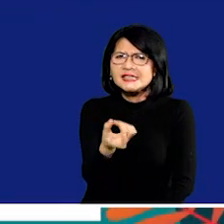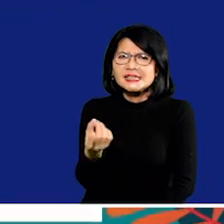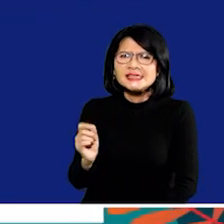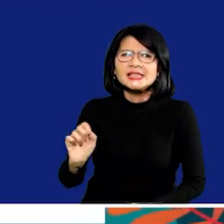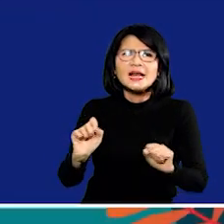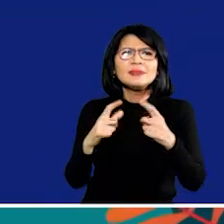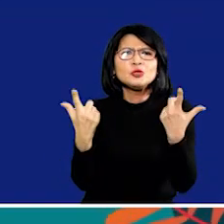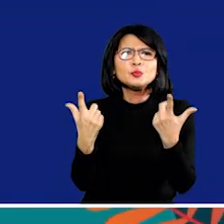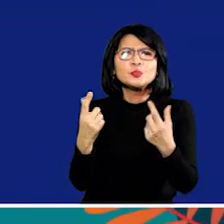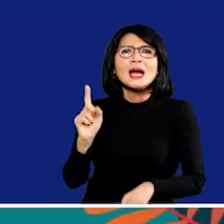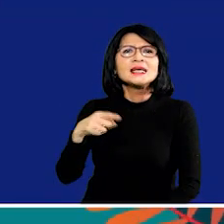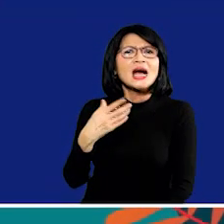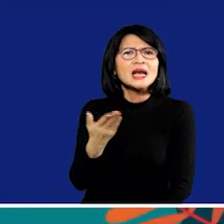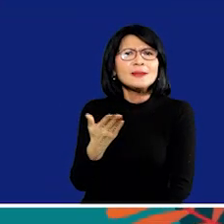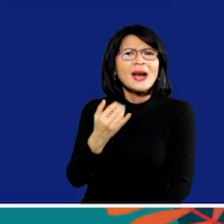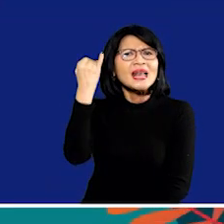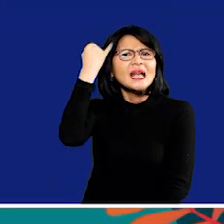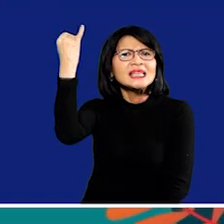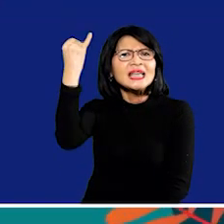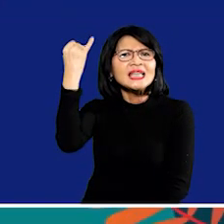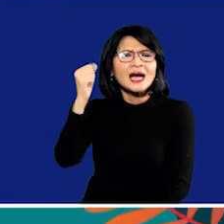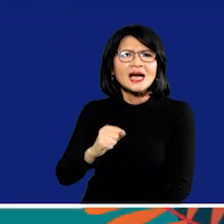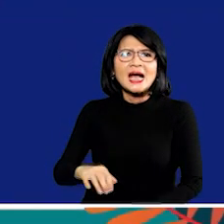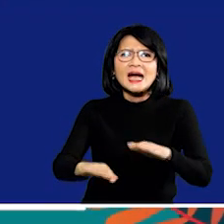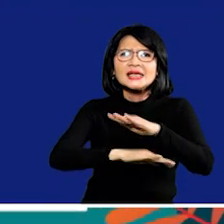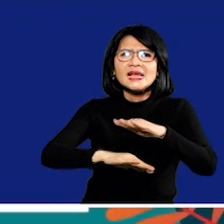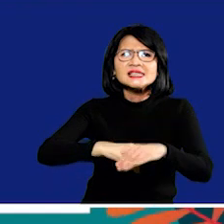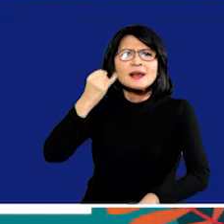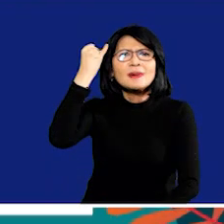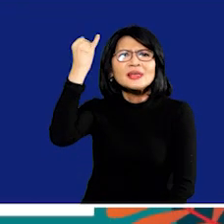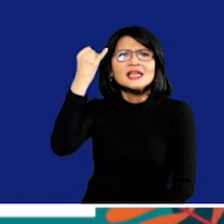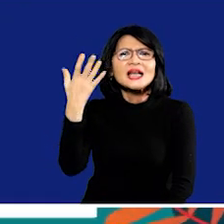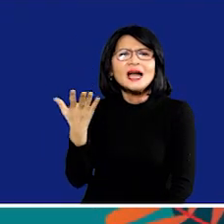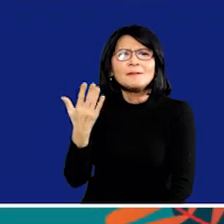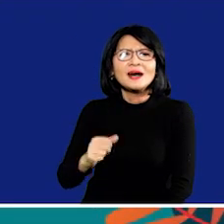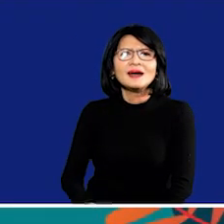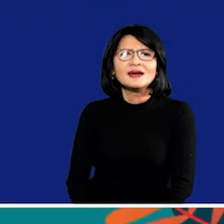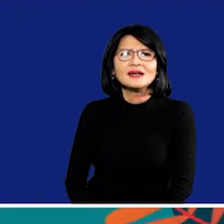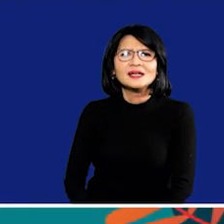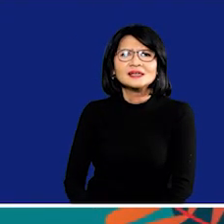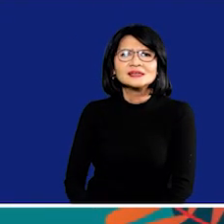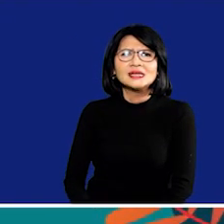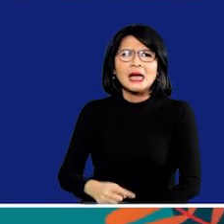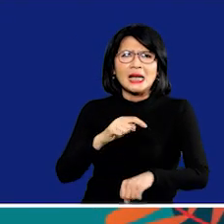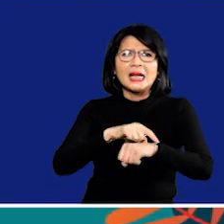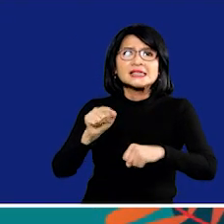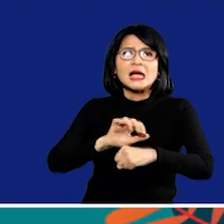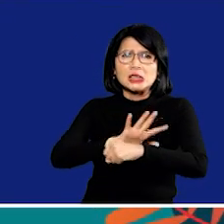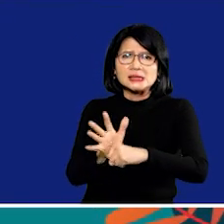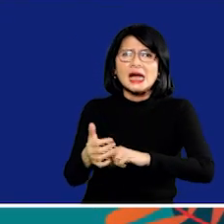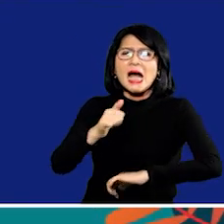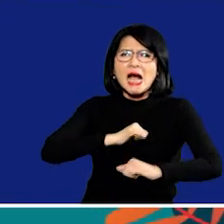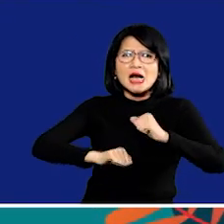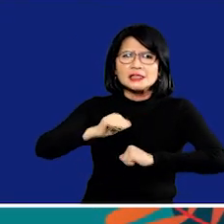hidup. Itu dapat dari mana ide itu? Apa yang mendasari pemikiran Rido? Ya, seperti kita semua tahu kan, Pak, masa pandemi ini